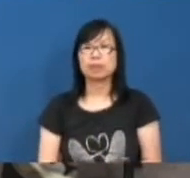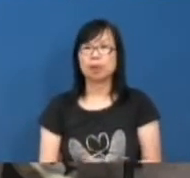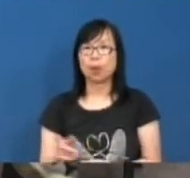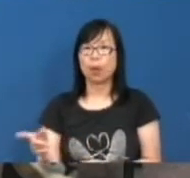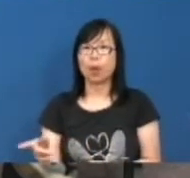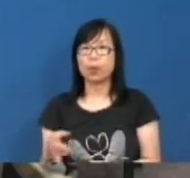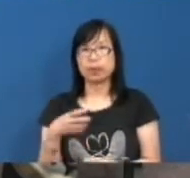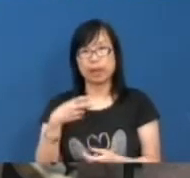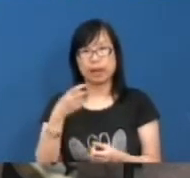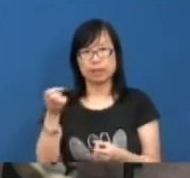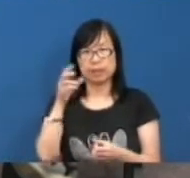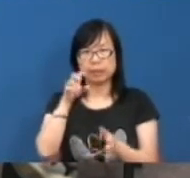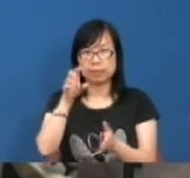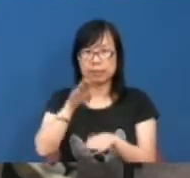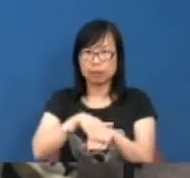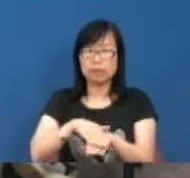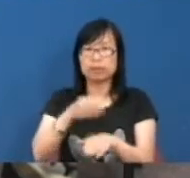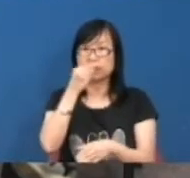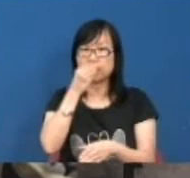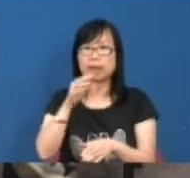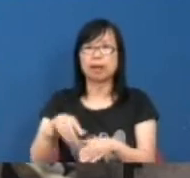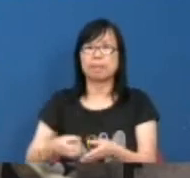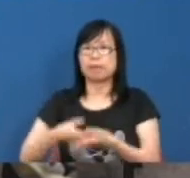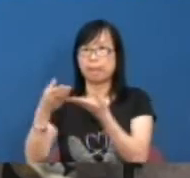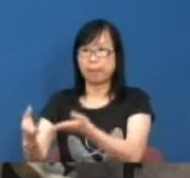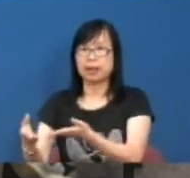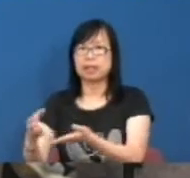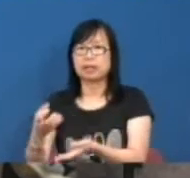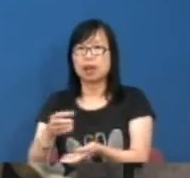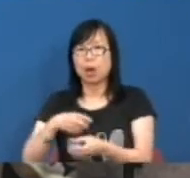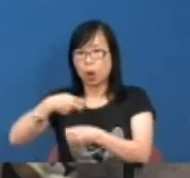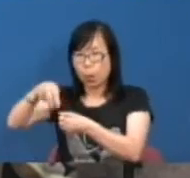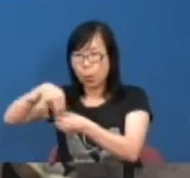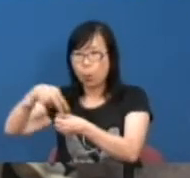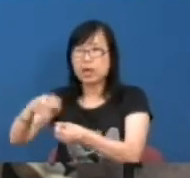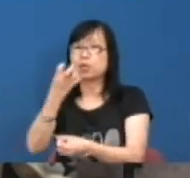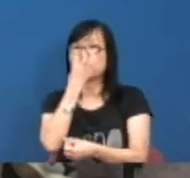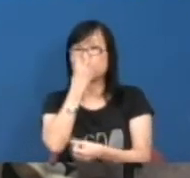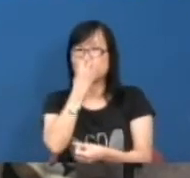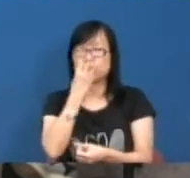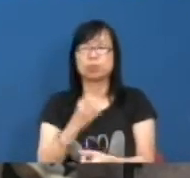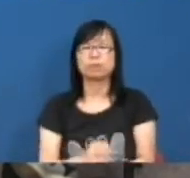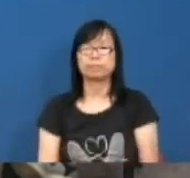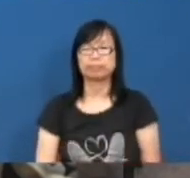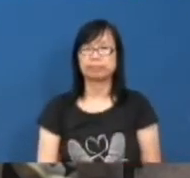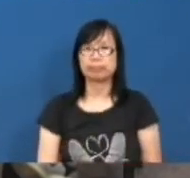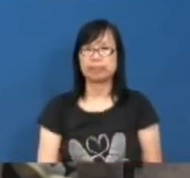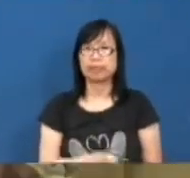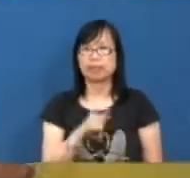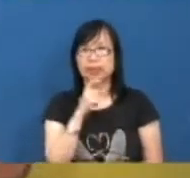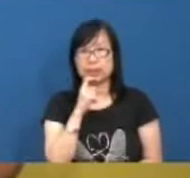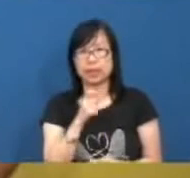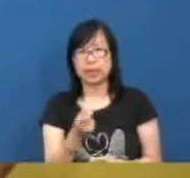就攞去喂豬啊，或者即係當然係消毒過啦，有啲嘢咧就去喂啲動豬隻，咁同埋有啲